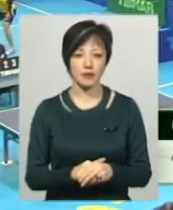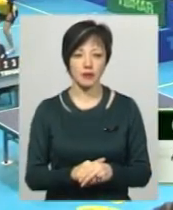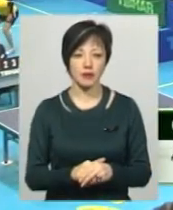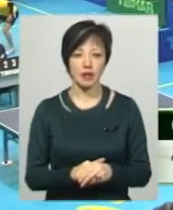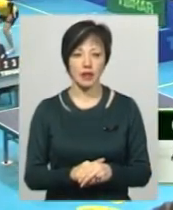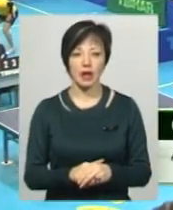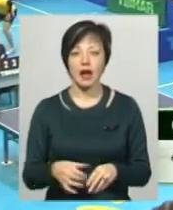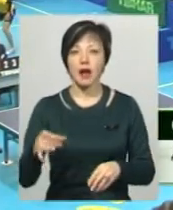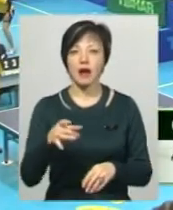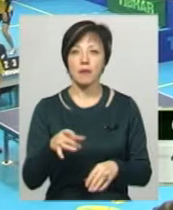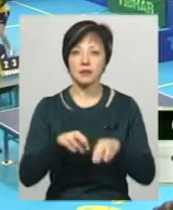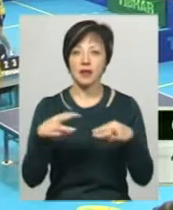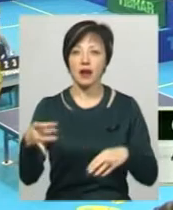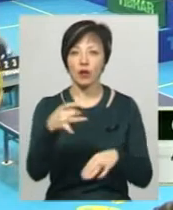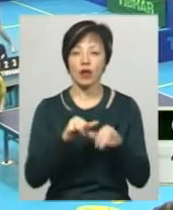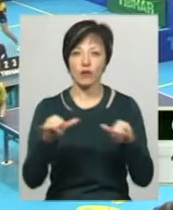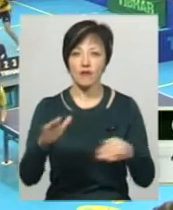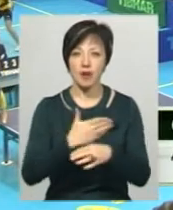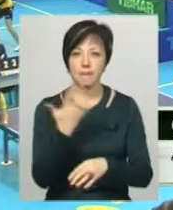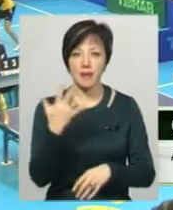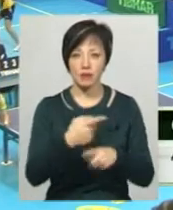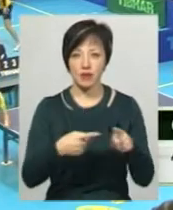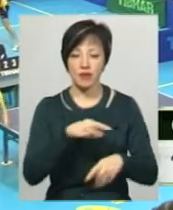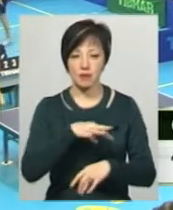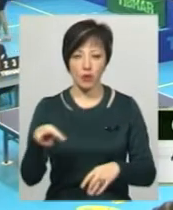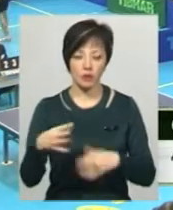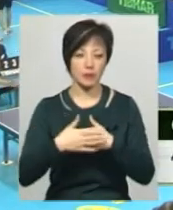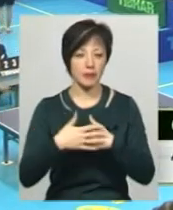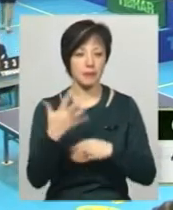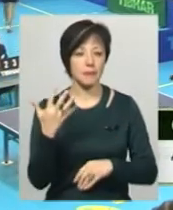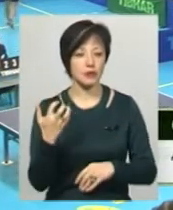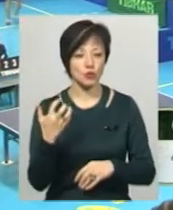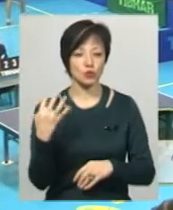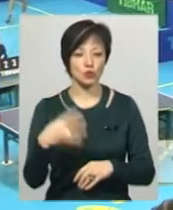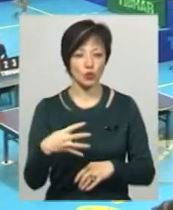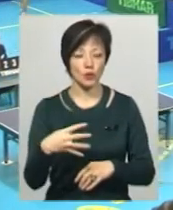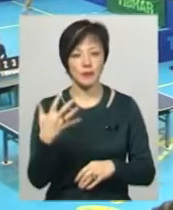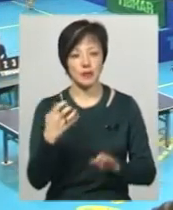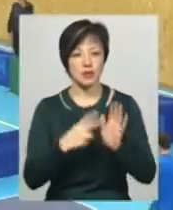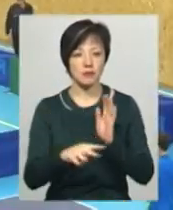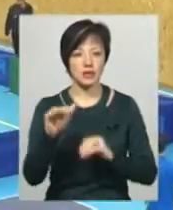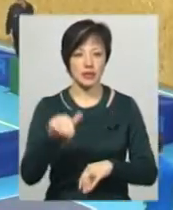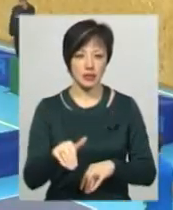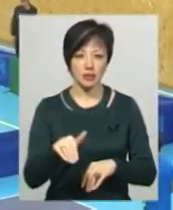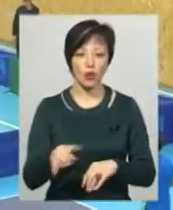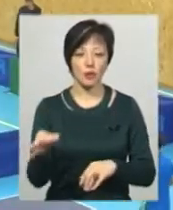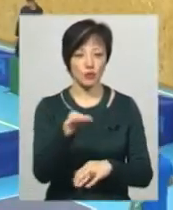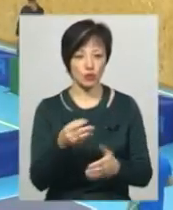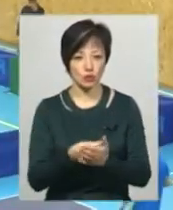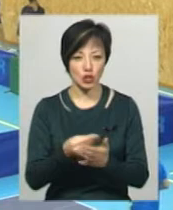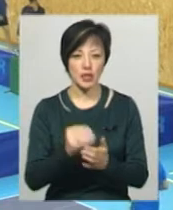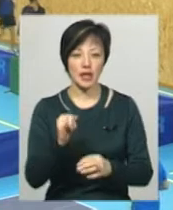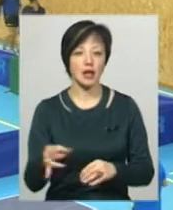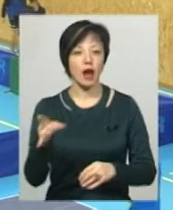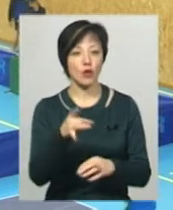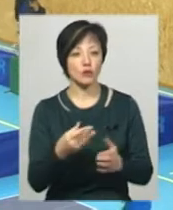було більше виділено 5,5 мільйонів. Приблизно 540-570 тисяч з обласного бюджету, і